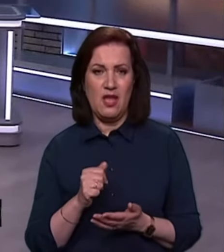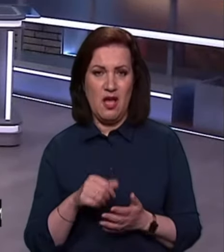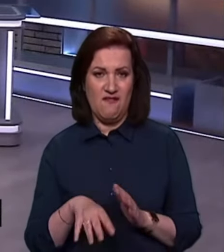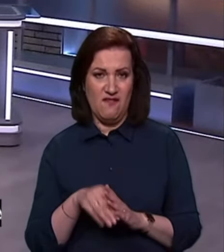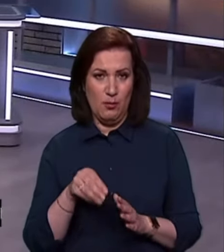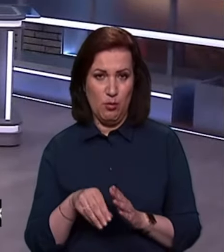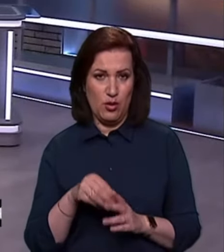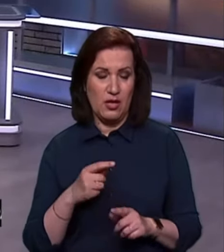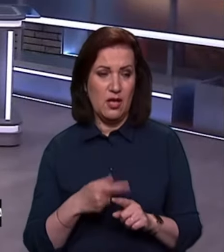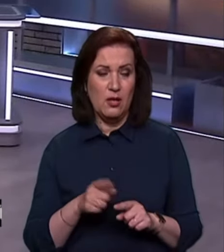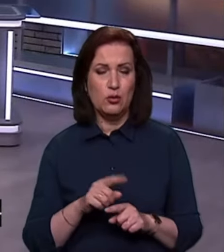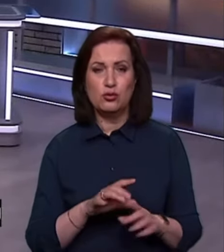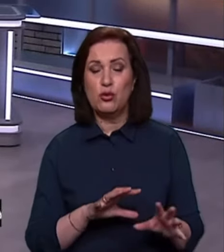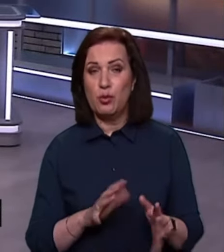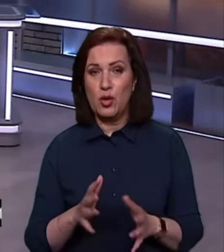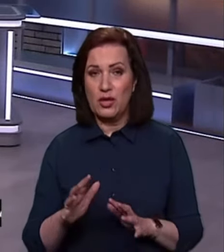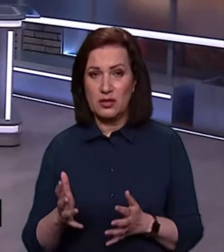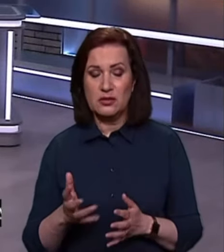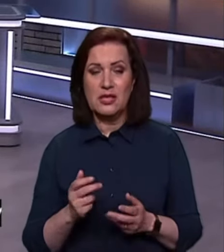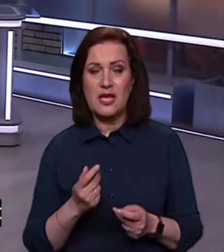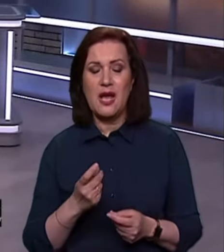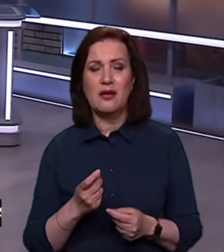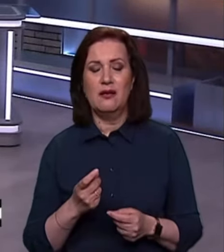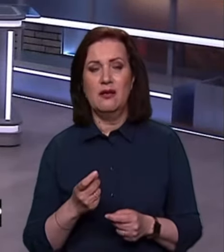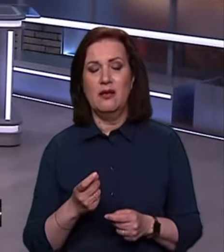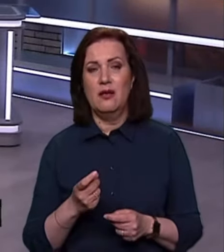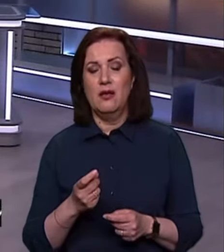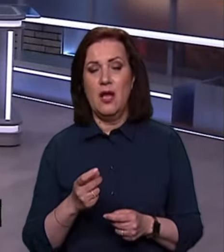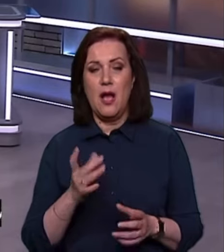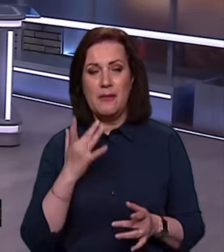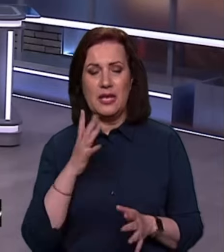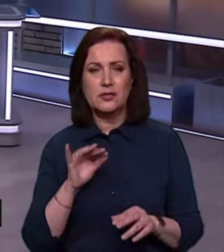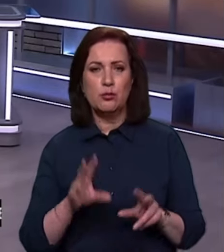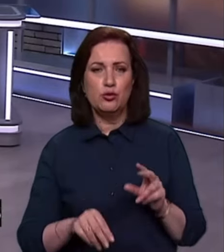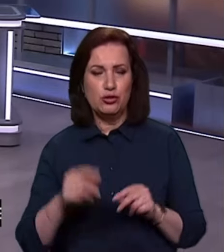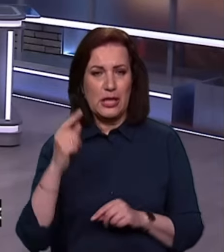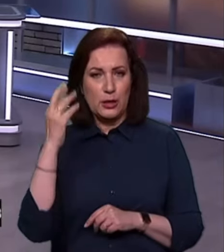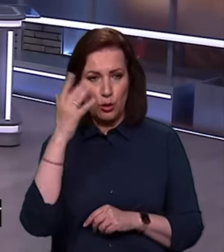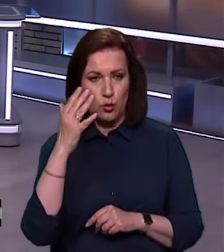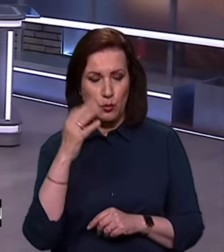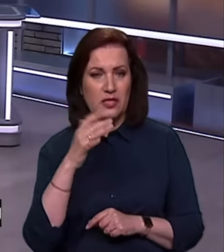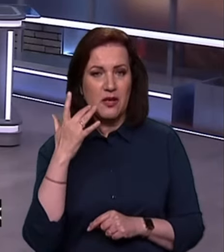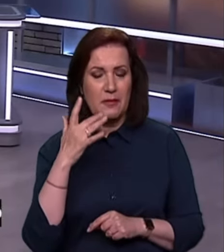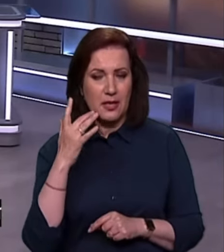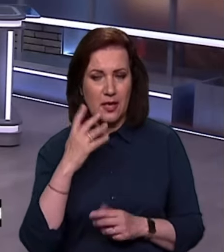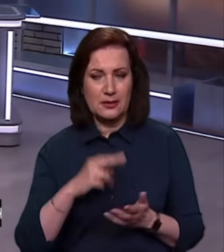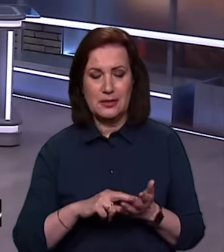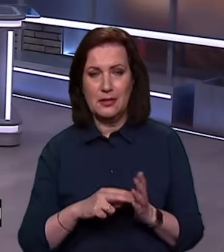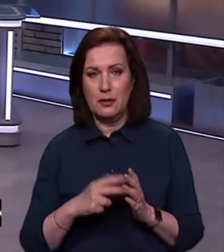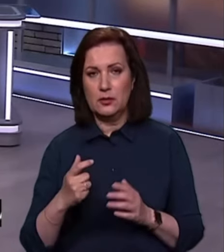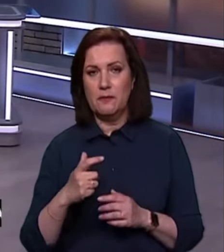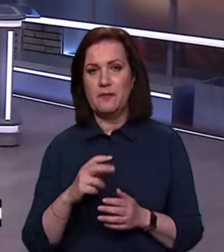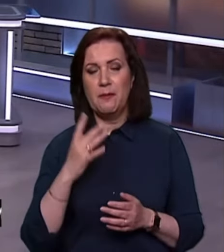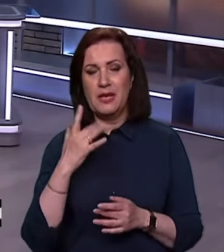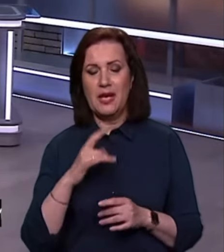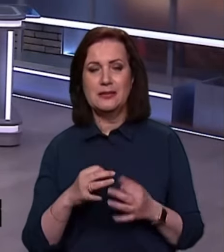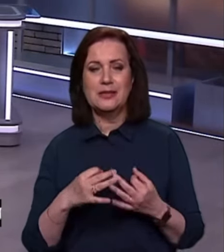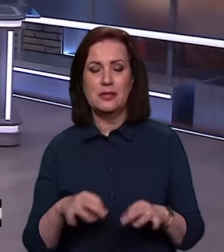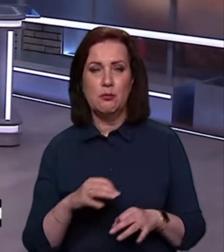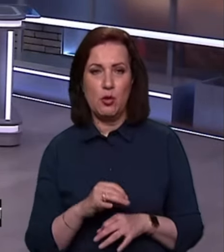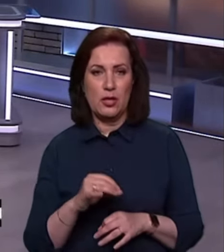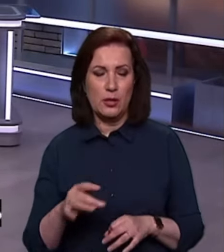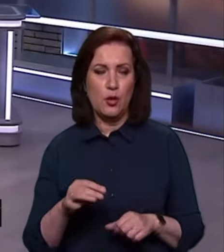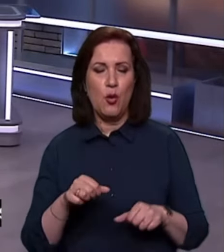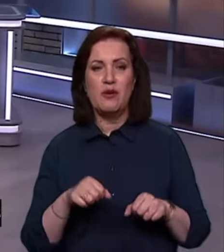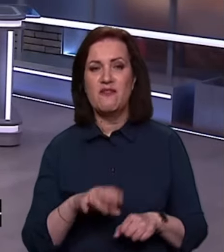Поэтому то, что произойдет, то, как американцы будут считать и думать об американской экономике, об американской демократии,